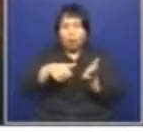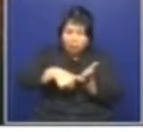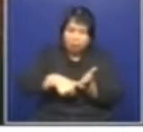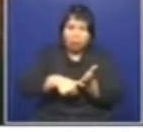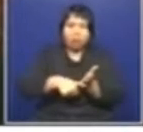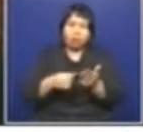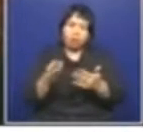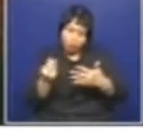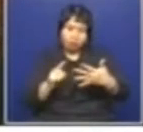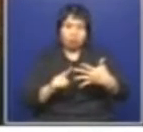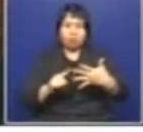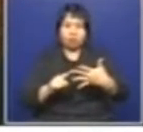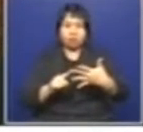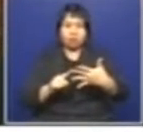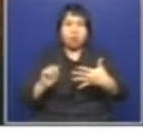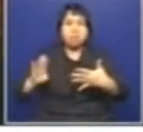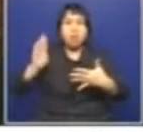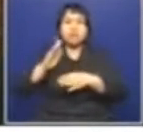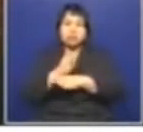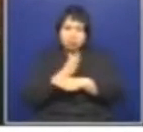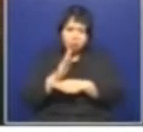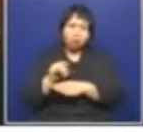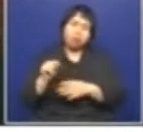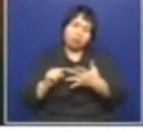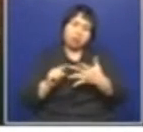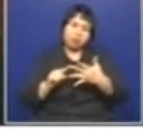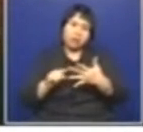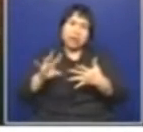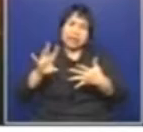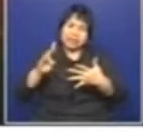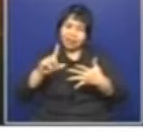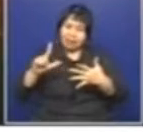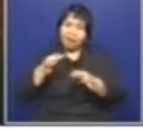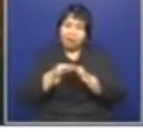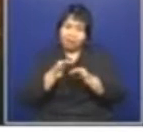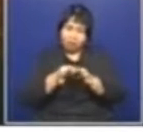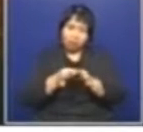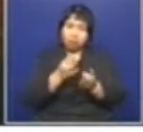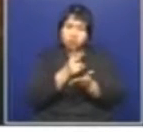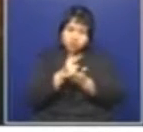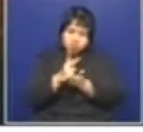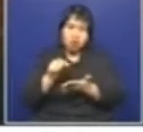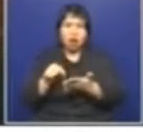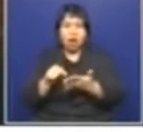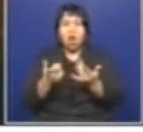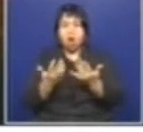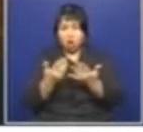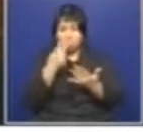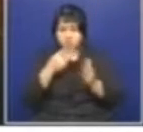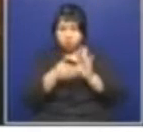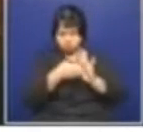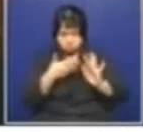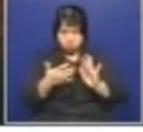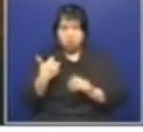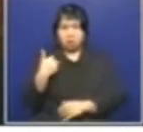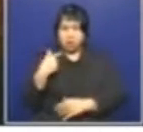ล้วนี่ภาคธุรกิจนี่บอกแล้วไง7ล้านบัญชีแล้ววันนี้เป็นยังไงเดี๋ยวจะดูสไลด์ต่อไปแล้วนี่สถาบันการ